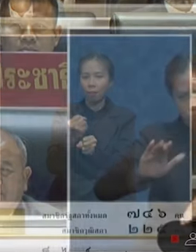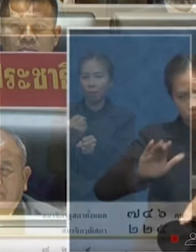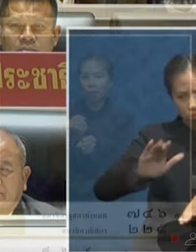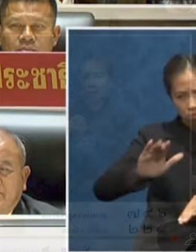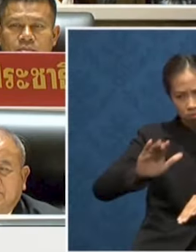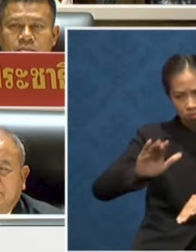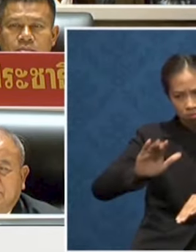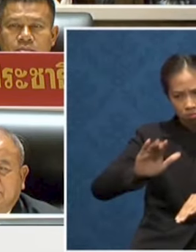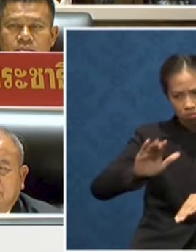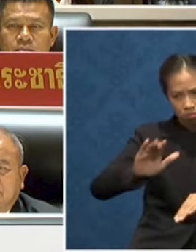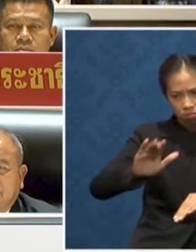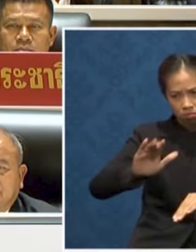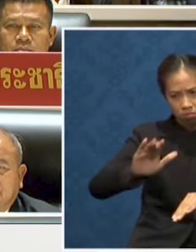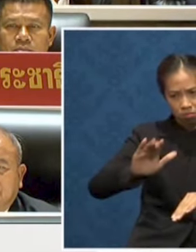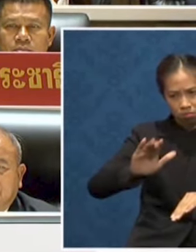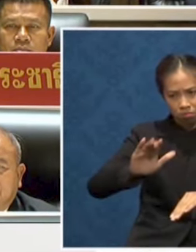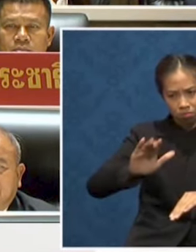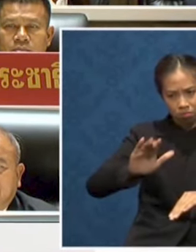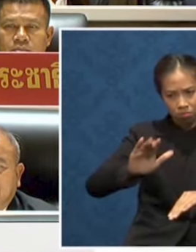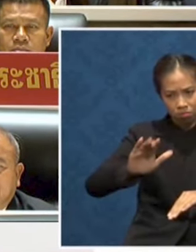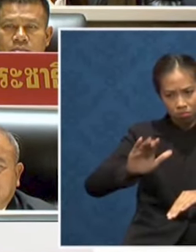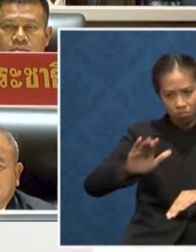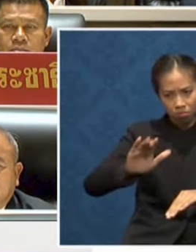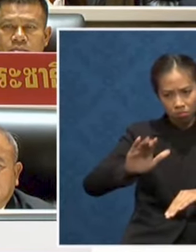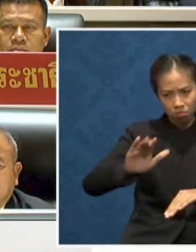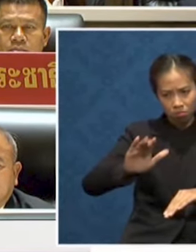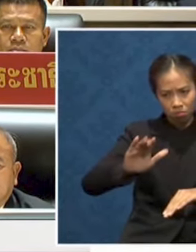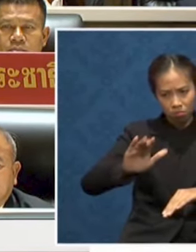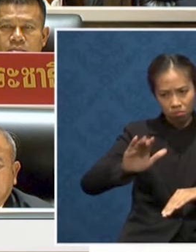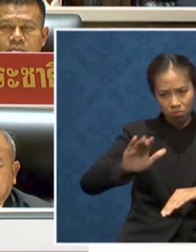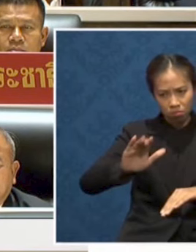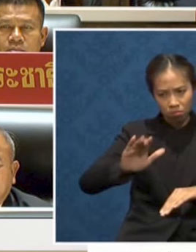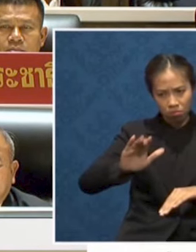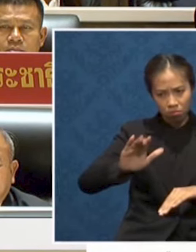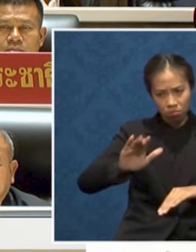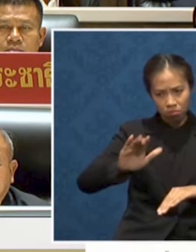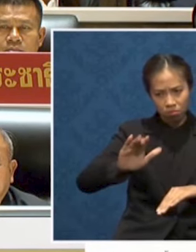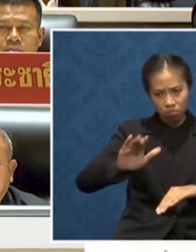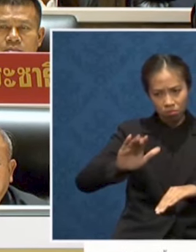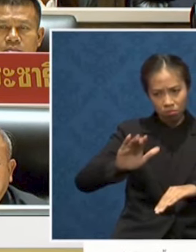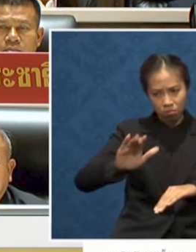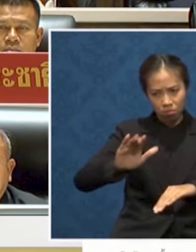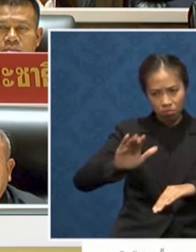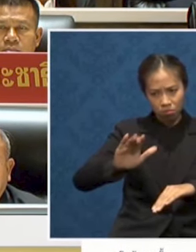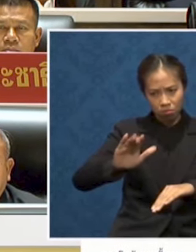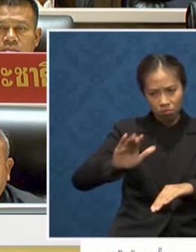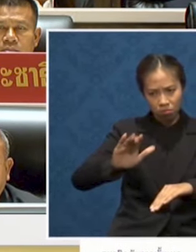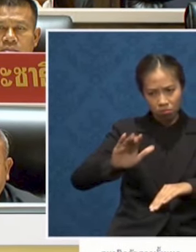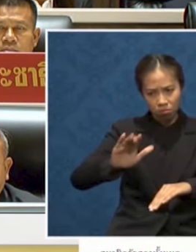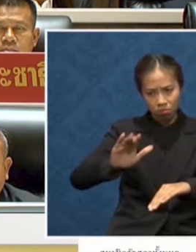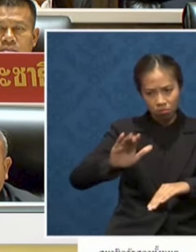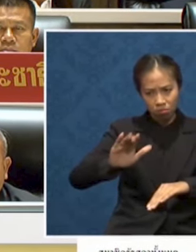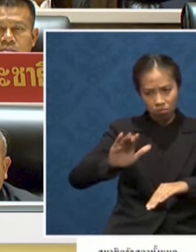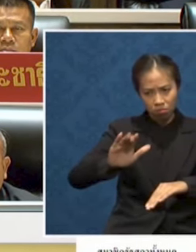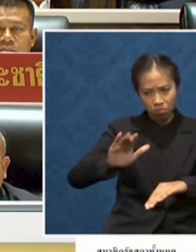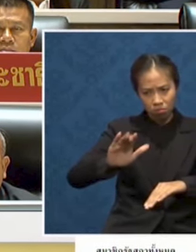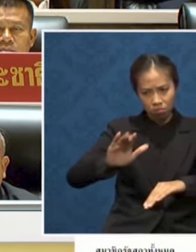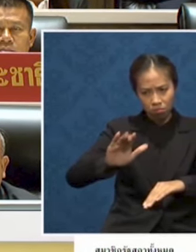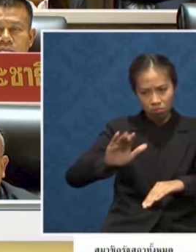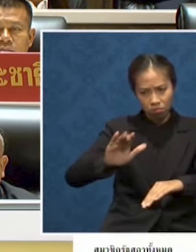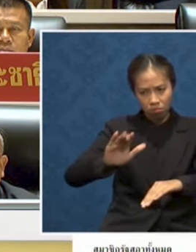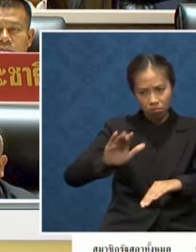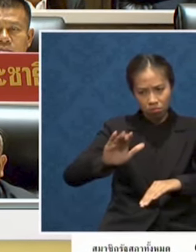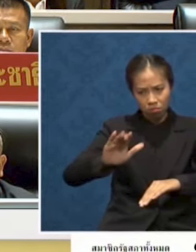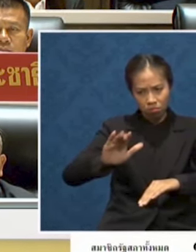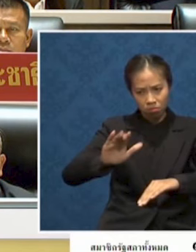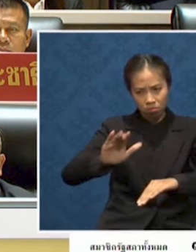สมอเมื่อตอนเป็นรัฐบาลตนก็เป็นคนหนึ่งที่ตั้งใจปฏิบัติหน้าที่ในฐานะรองนายกในคณะรัฐบาลอย่างเต็มความสามารถเมื่อมาเป็นฝ่ายค้